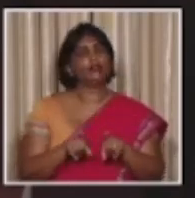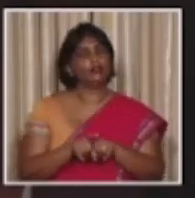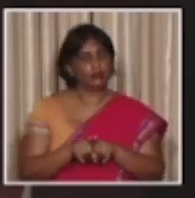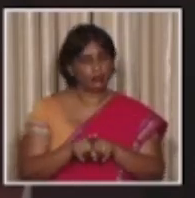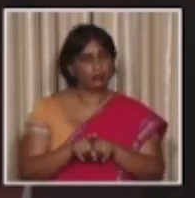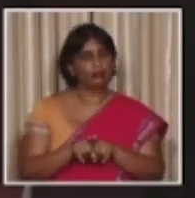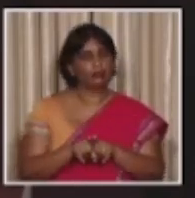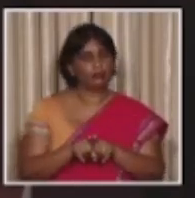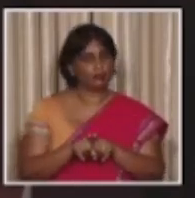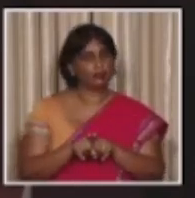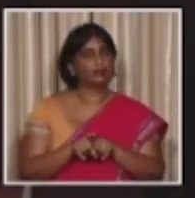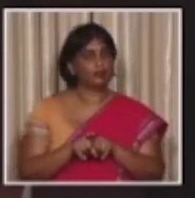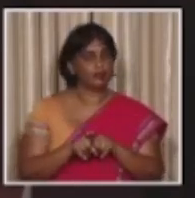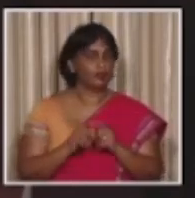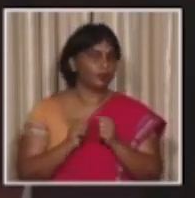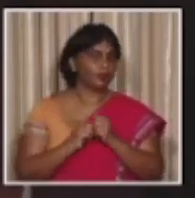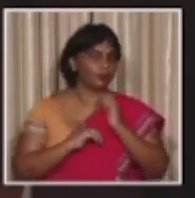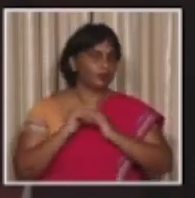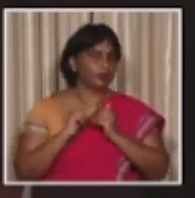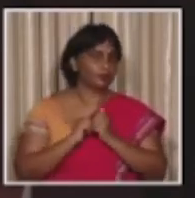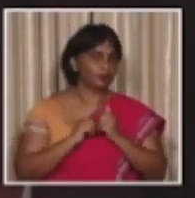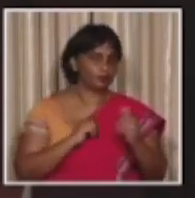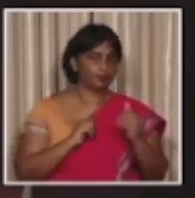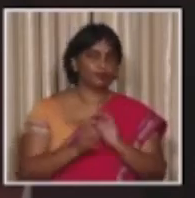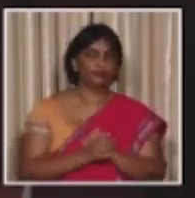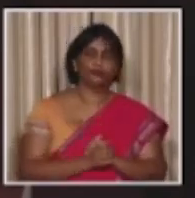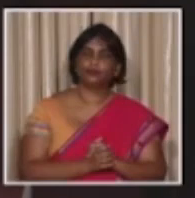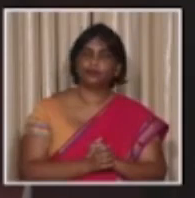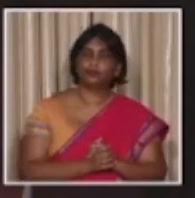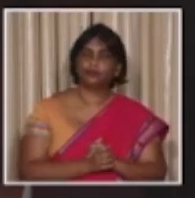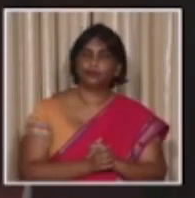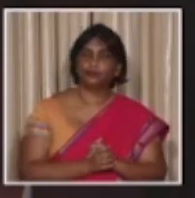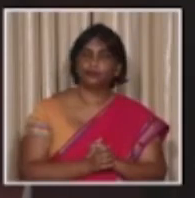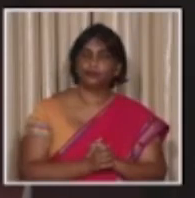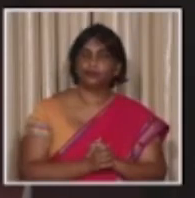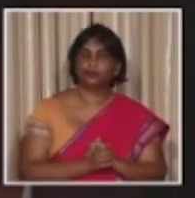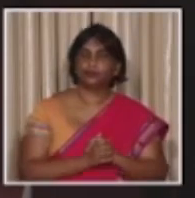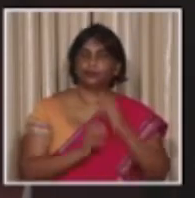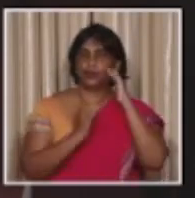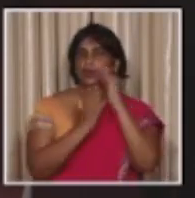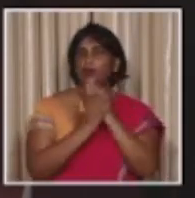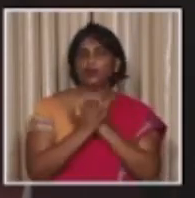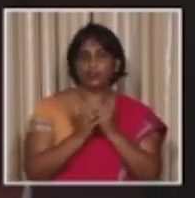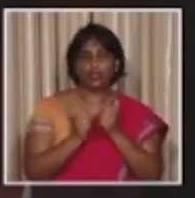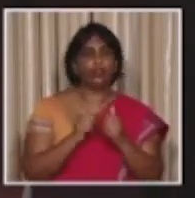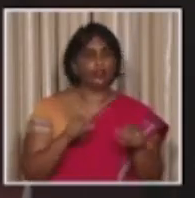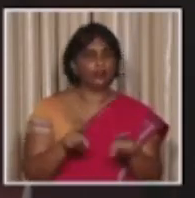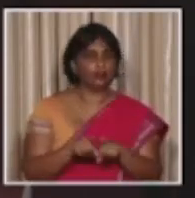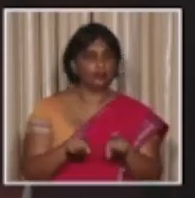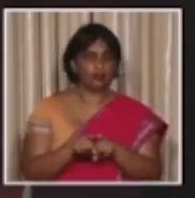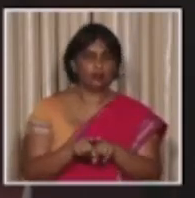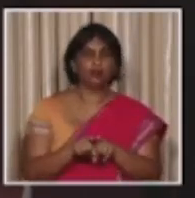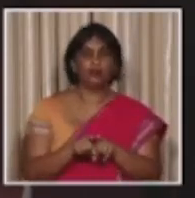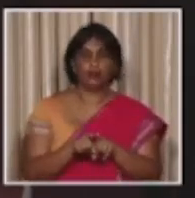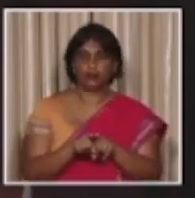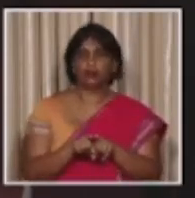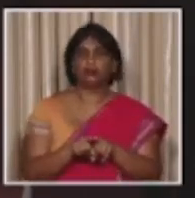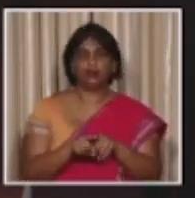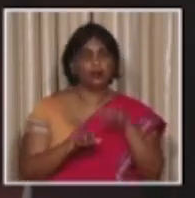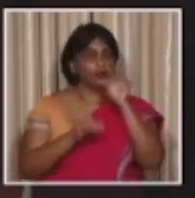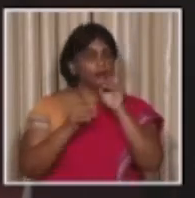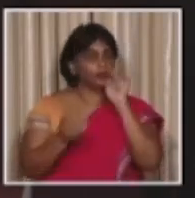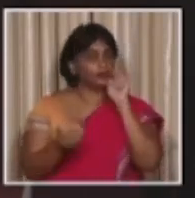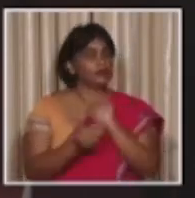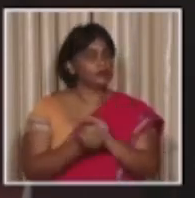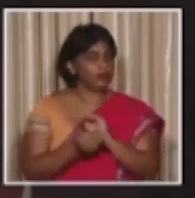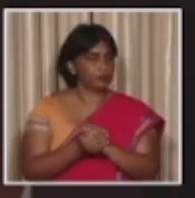ෆෝල්ඩ් ඉන්ක්‍රීස් එකකට ගිහිල්ලා තියෙනවා. ඉතින් ඇත්ත වශයෙන්ම ජනගහනයත් වර්ධනය වෙලා තියෙන තමයි. නමුත් කිරිවල